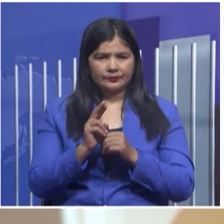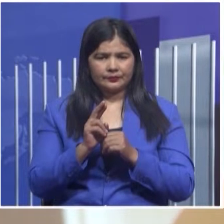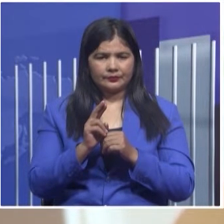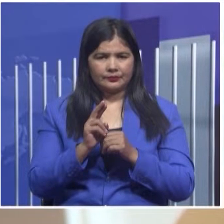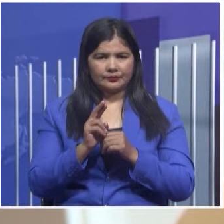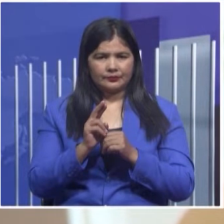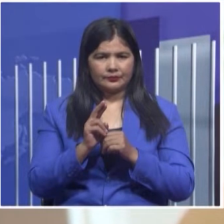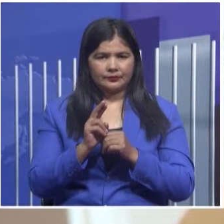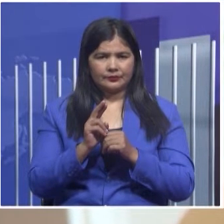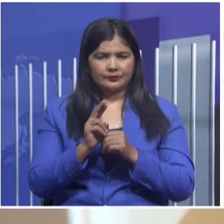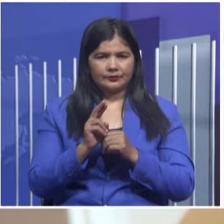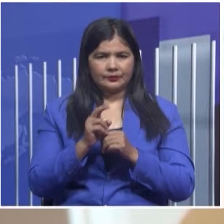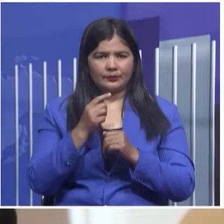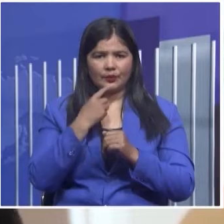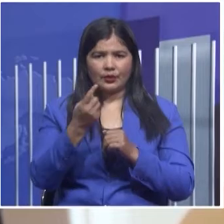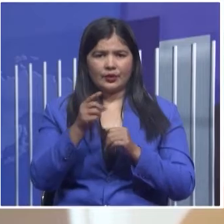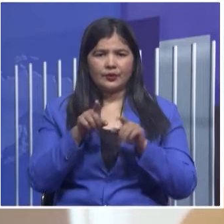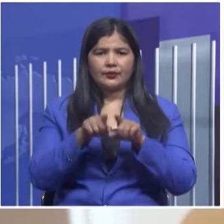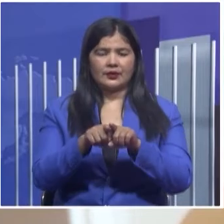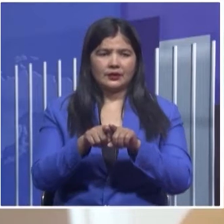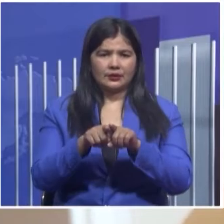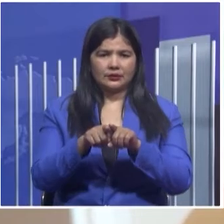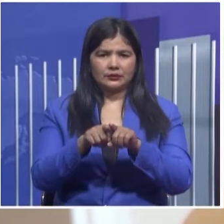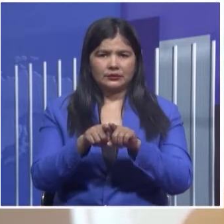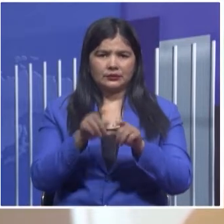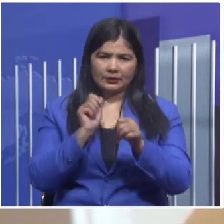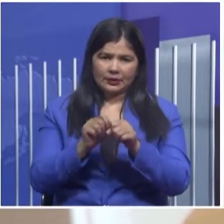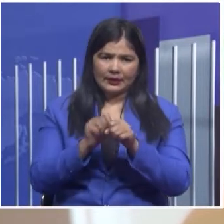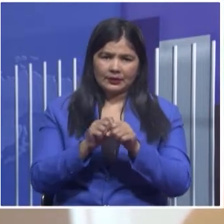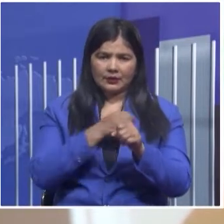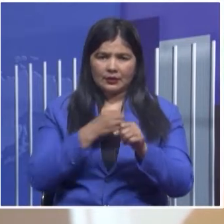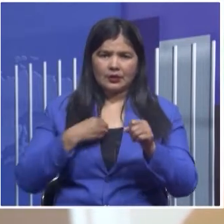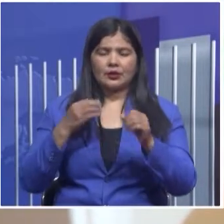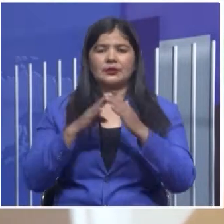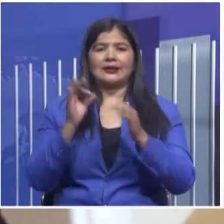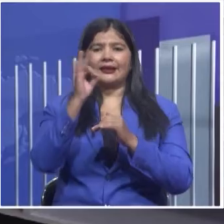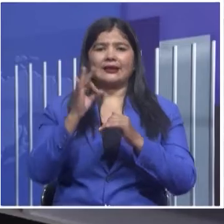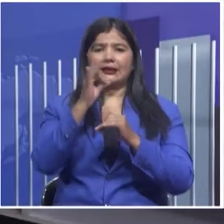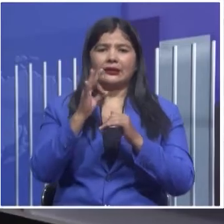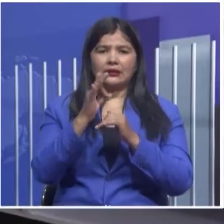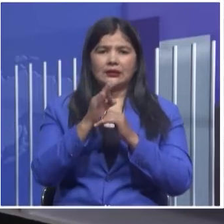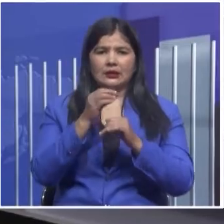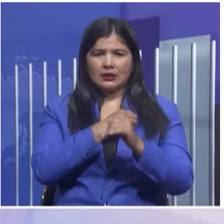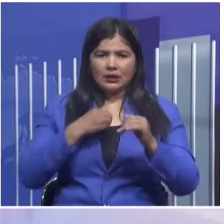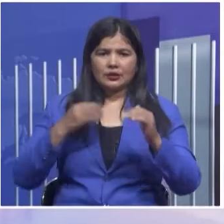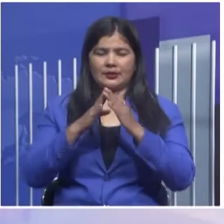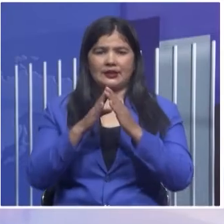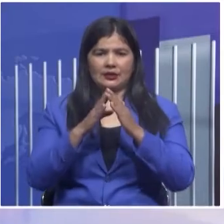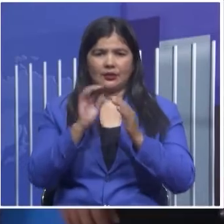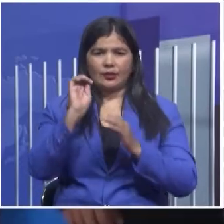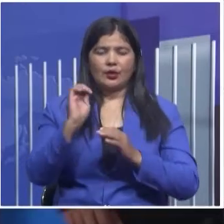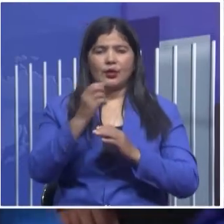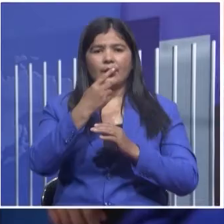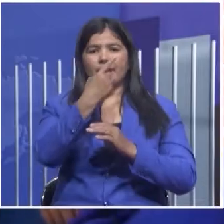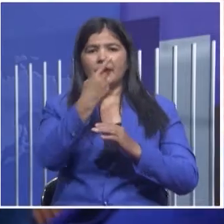भिआइपीबाट उपचार गर्न पऱ्यो भने पनि भिआइपी कक्ष निर्माण गरेर उपचार गराउने अस्पतालमा विकास होस् भन्ने चाहन्छ। अस्पतालका मेसो